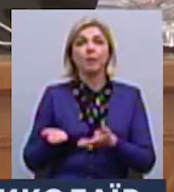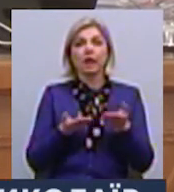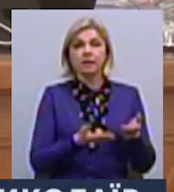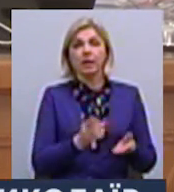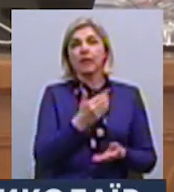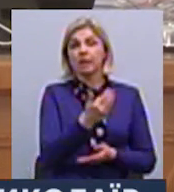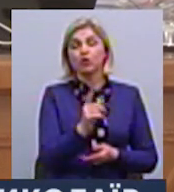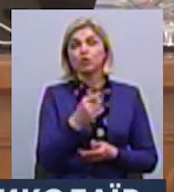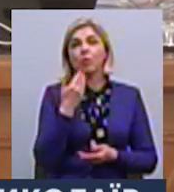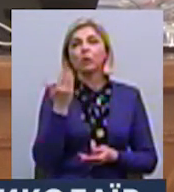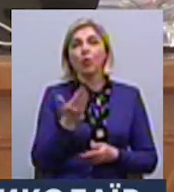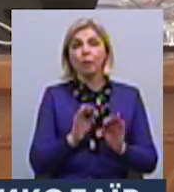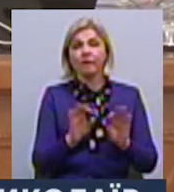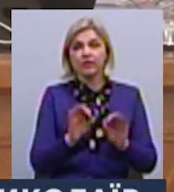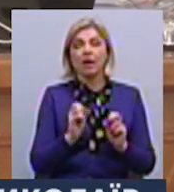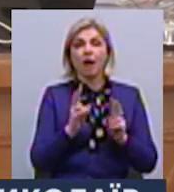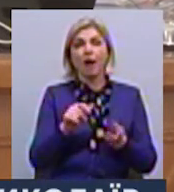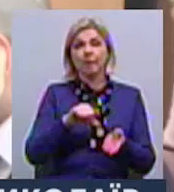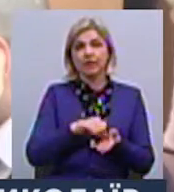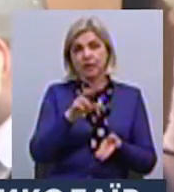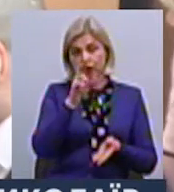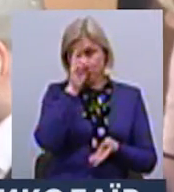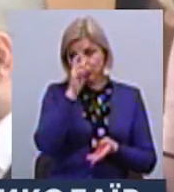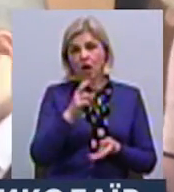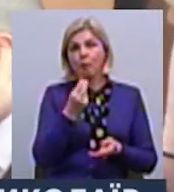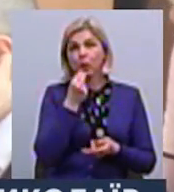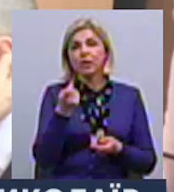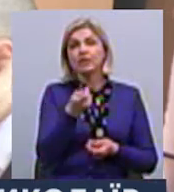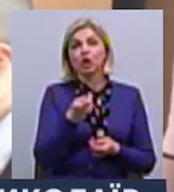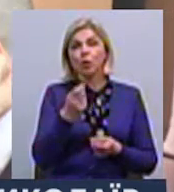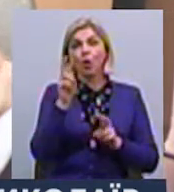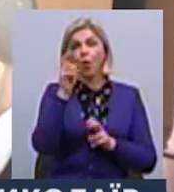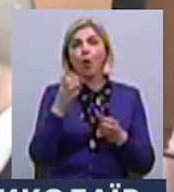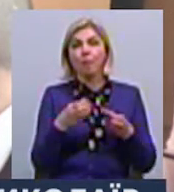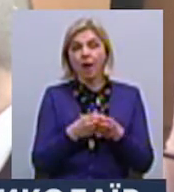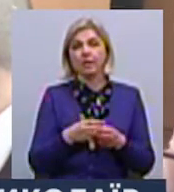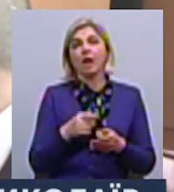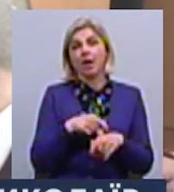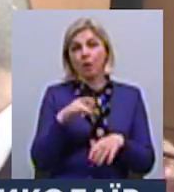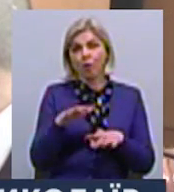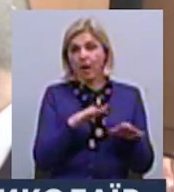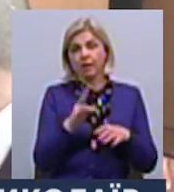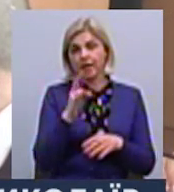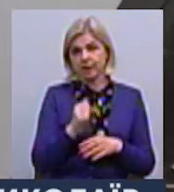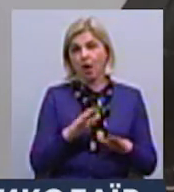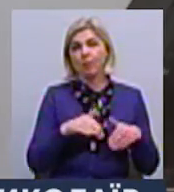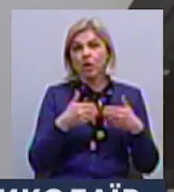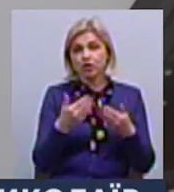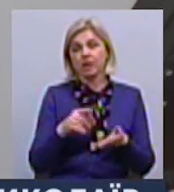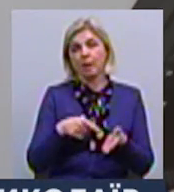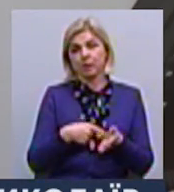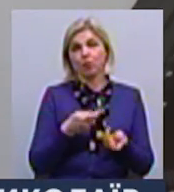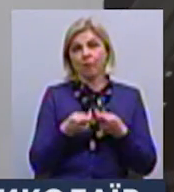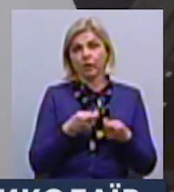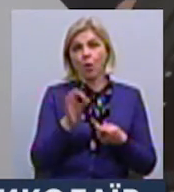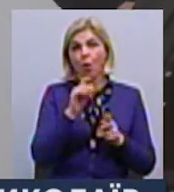щоб доповісти, як представники Державної продовольчо-зернової компанії відреагували на звернення міської влади щодо